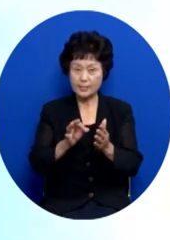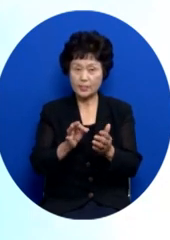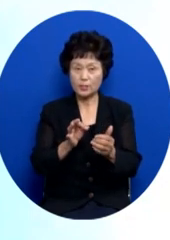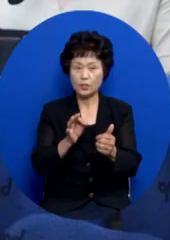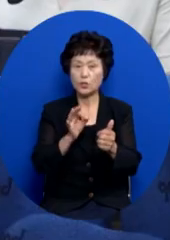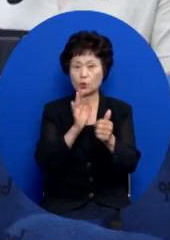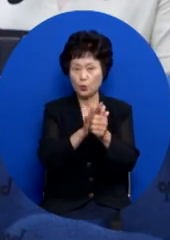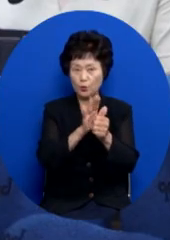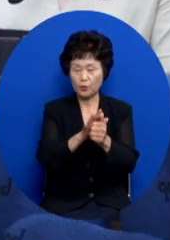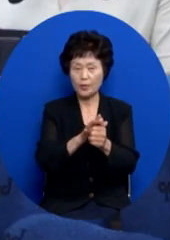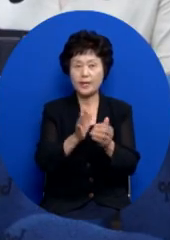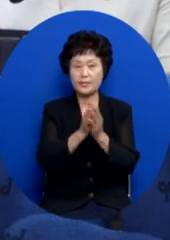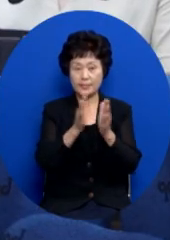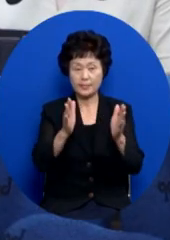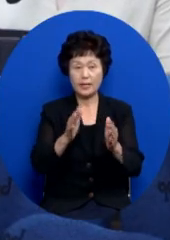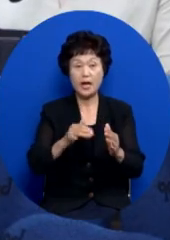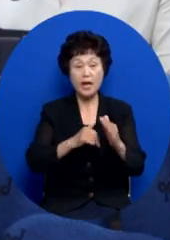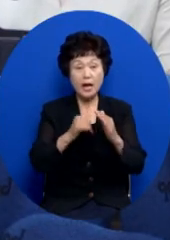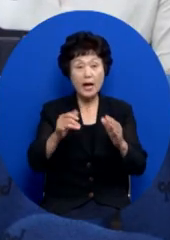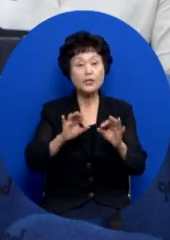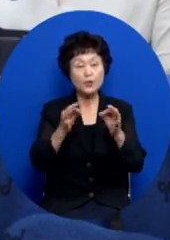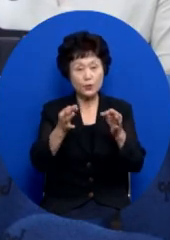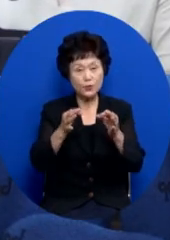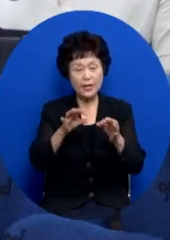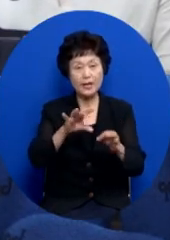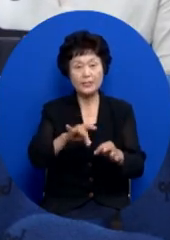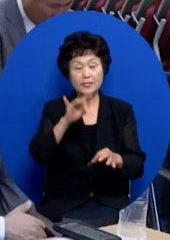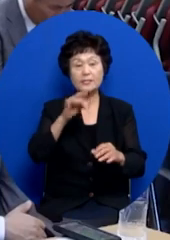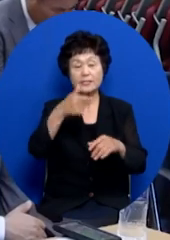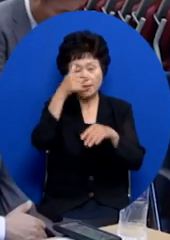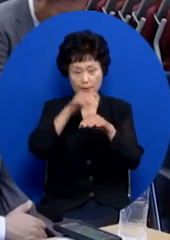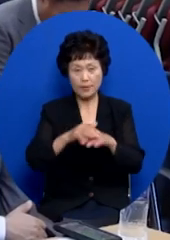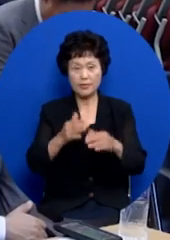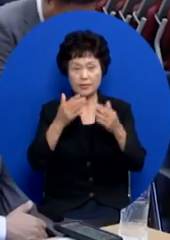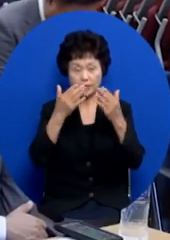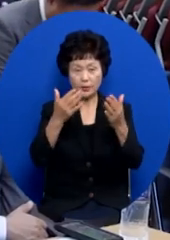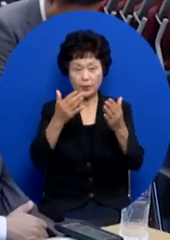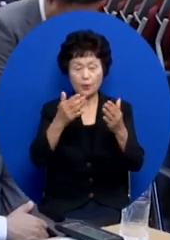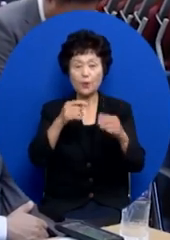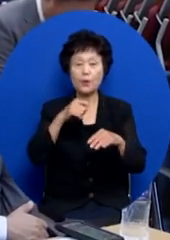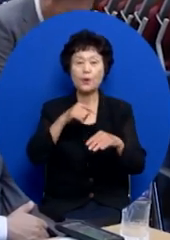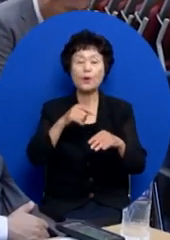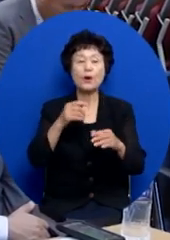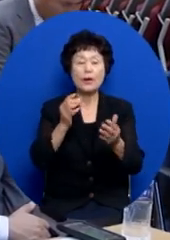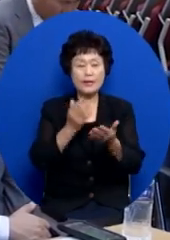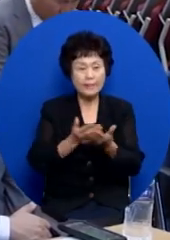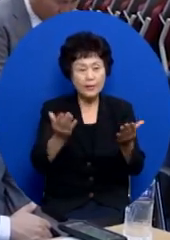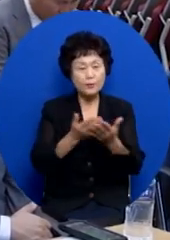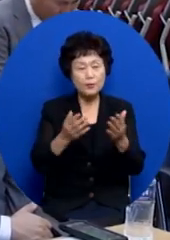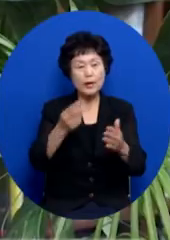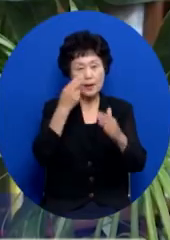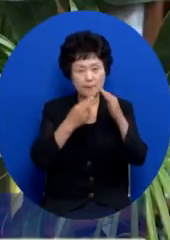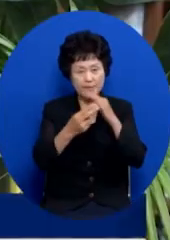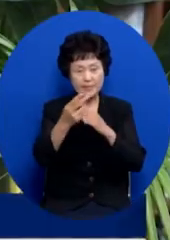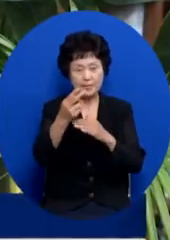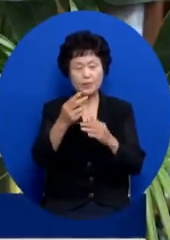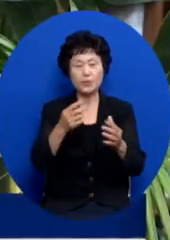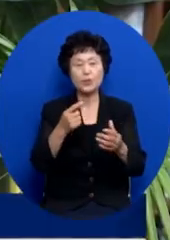광주청사교회에서 한국 가족은행 창립 예배를 드리고 다음 세대를 향한 마음과 비전을 나눈 것입니다